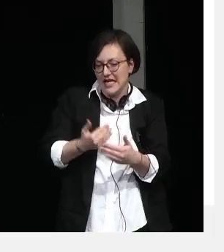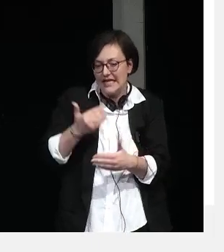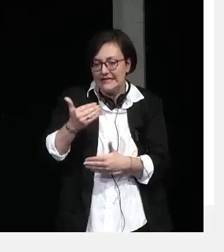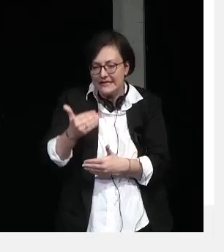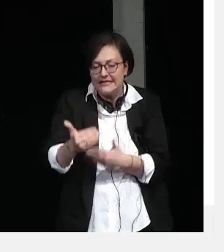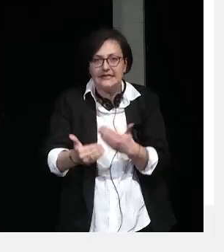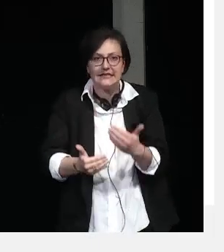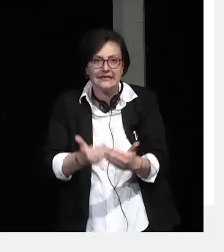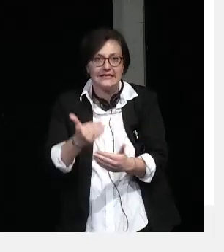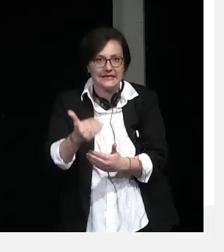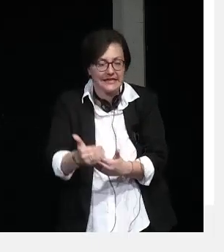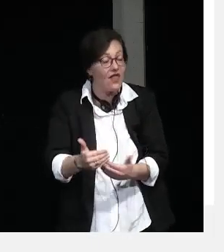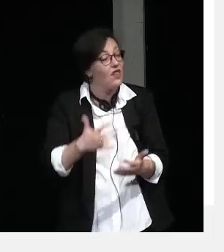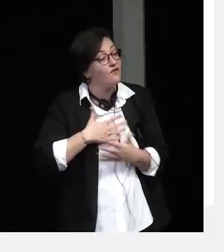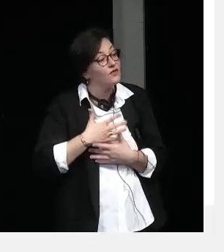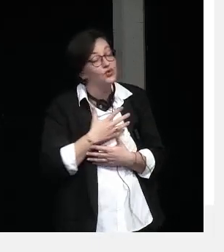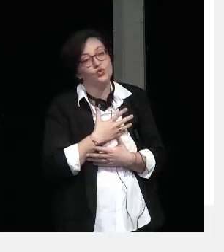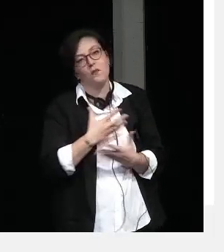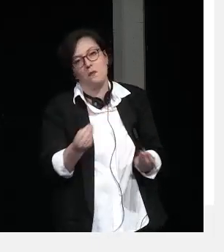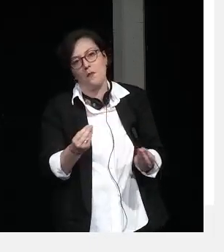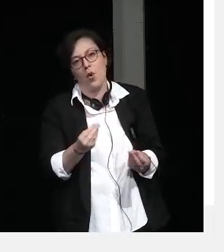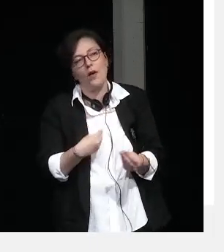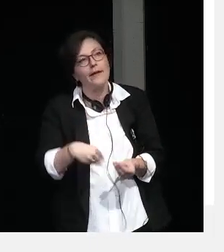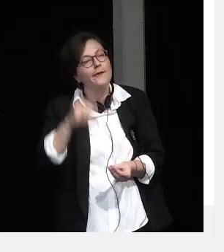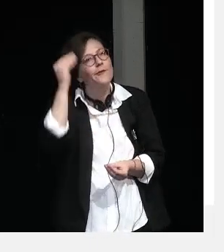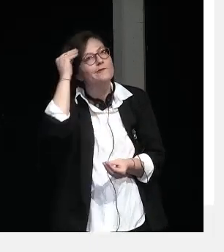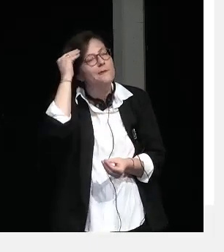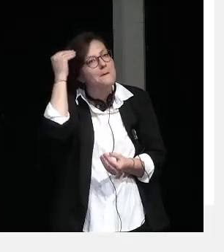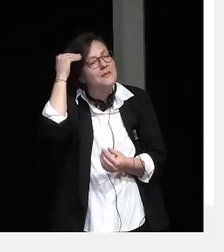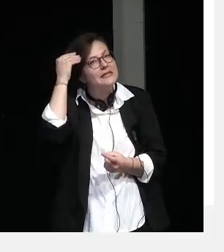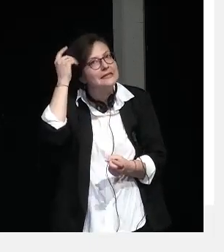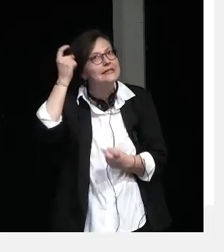αυτό εμένα μου έβαλε ήδη πάρα πολλές σκέψεις.